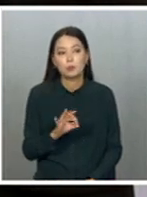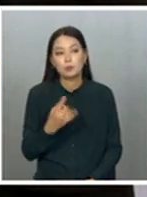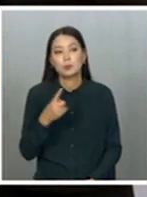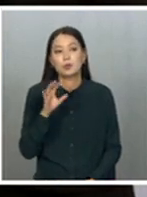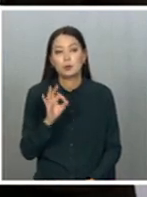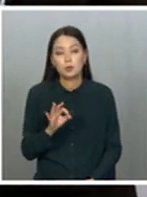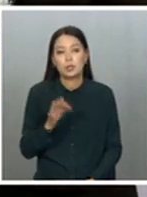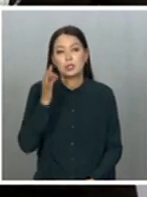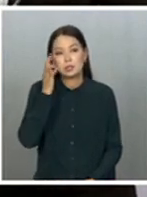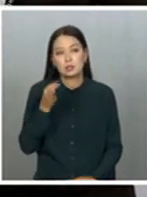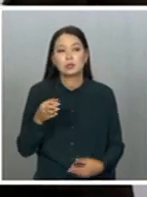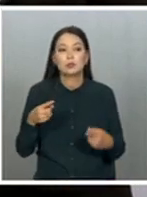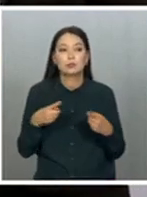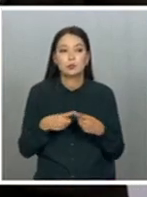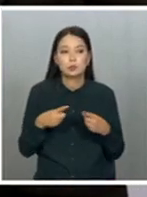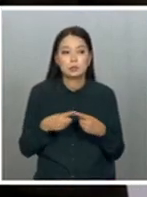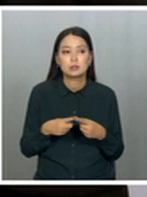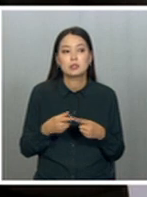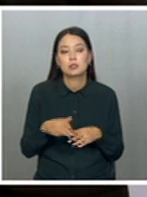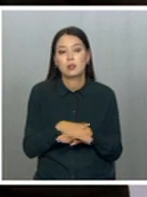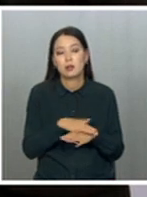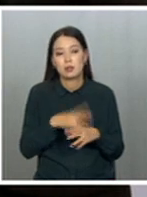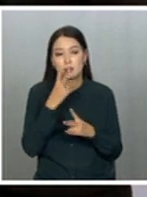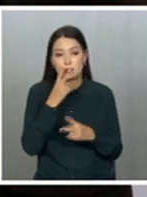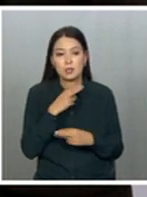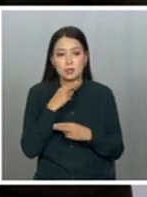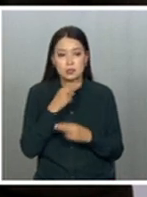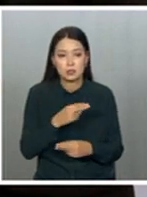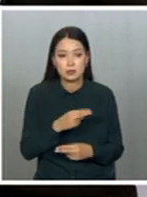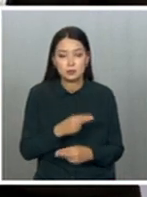А-А1-О1-О тік бұрышты трапециясын